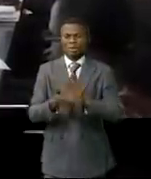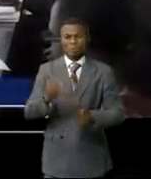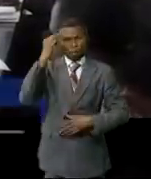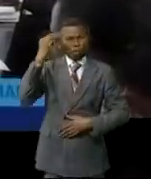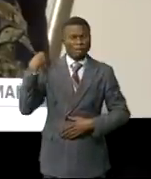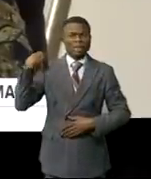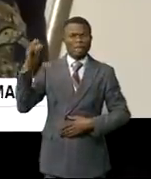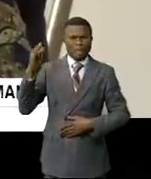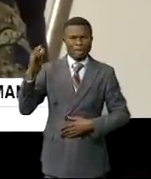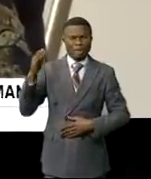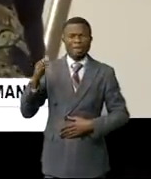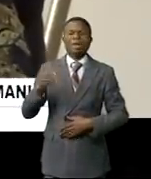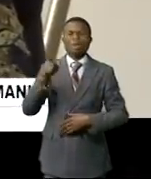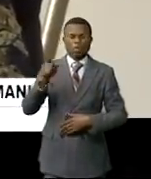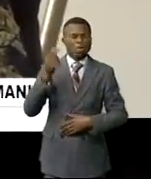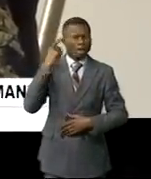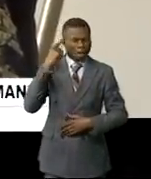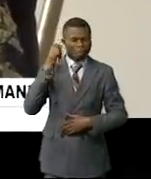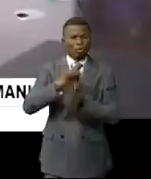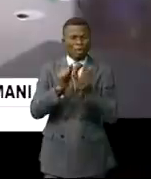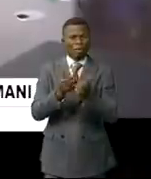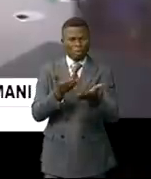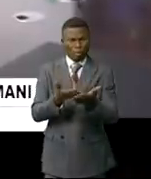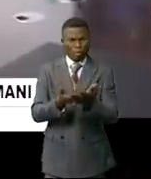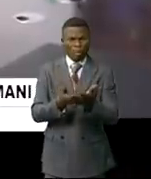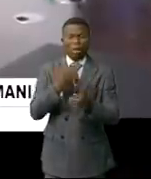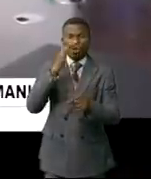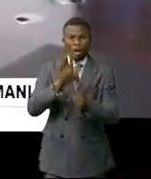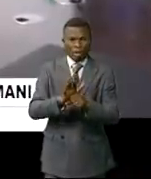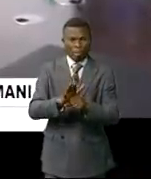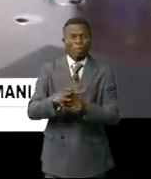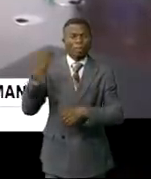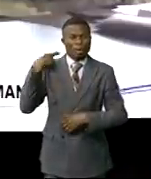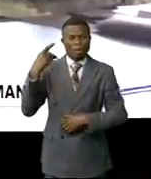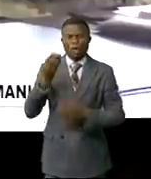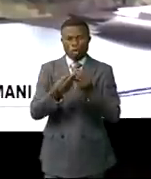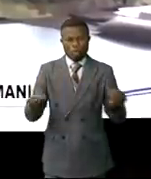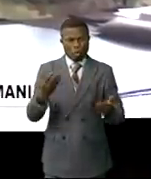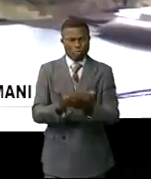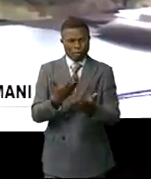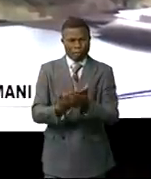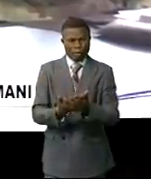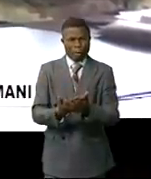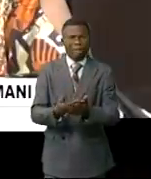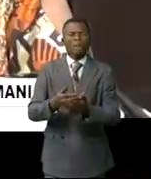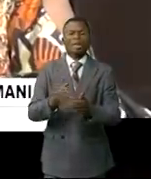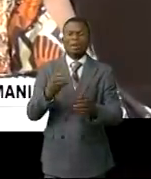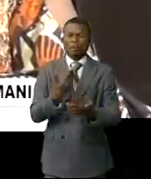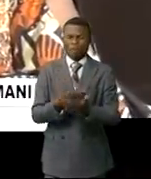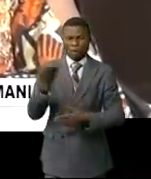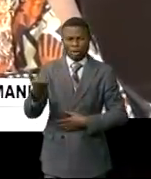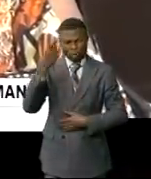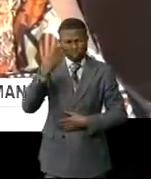Rose Mutombo, respective à cette préoccupation, a promis à ses hôtes une solution adéquate dans un bref délai